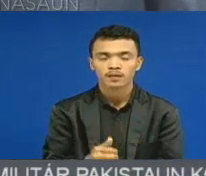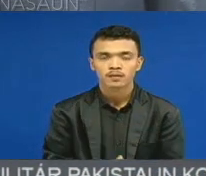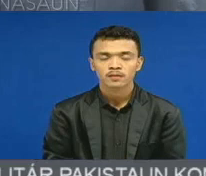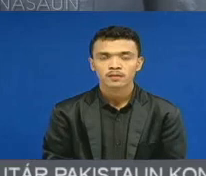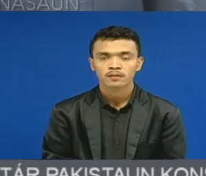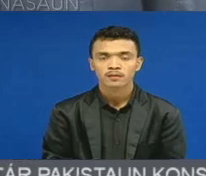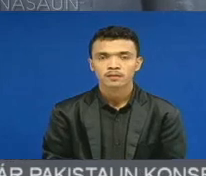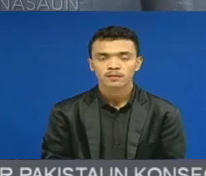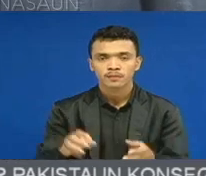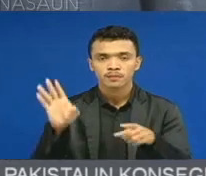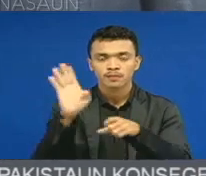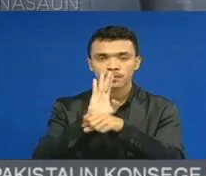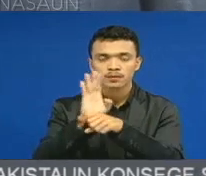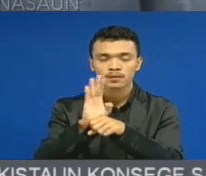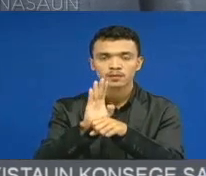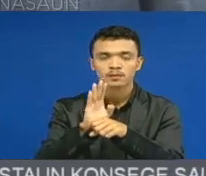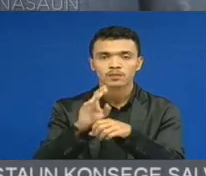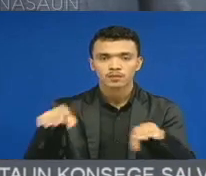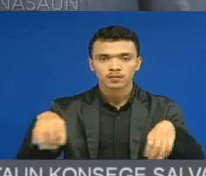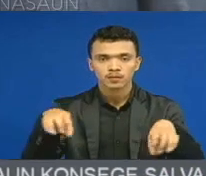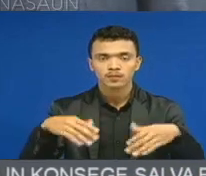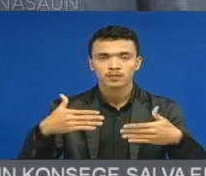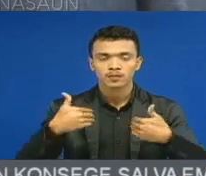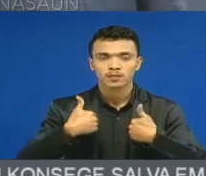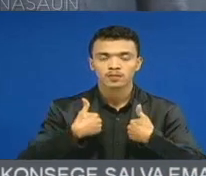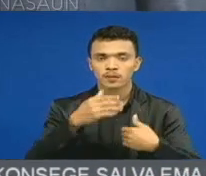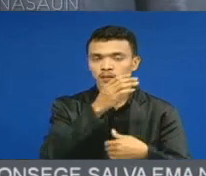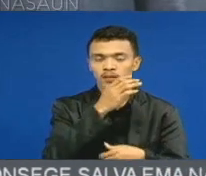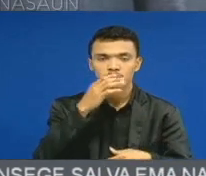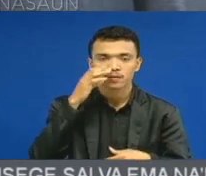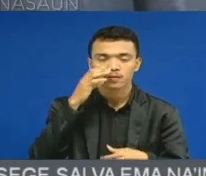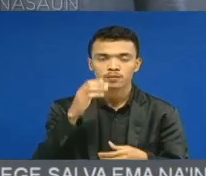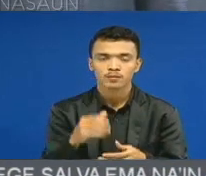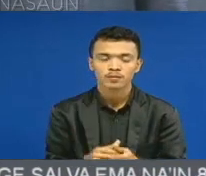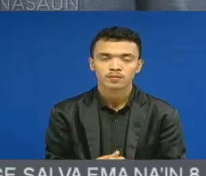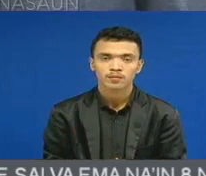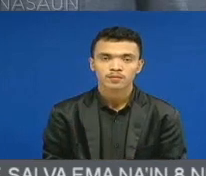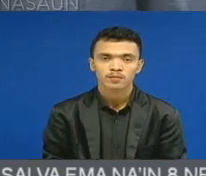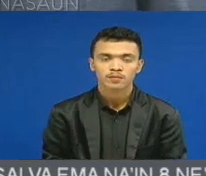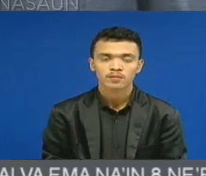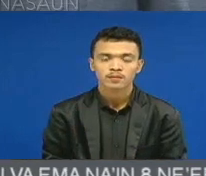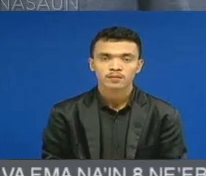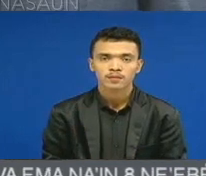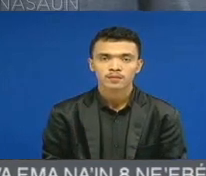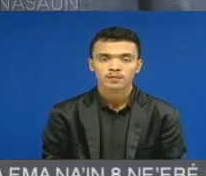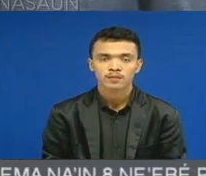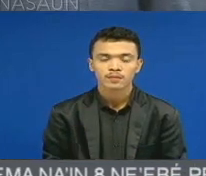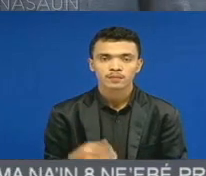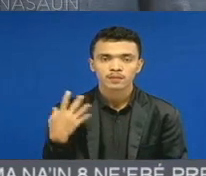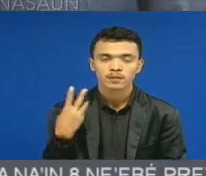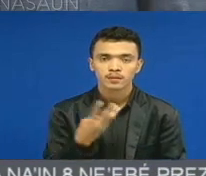eee bisnis dan investasi di bidang perkebunan ada beberapa komoditi yang kita sedang